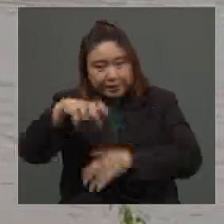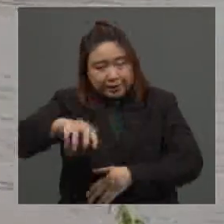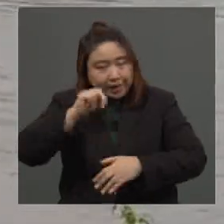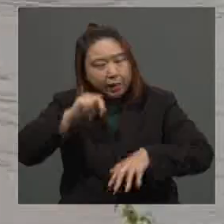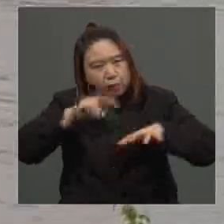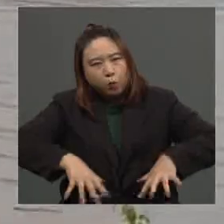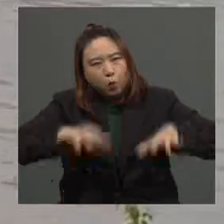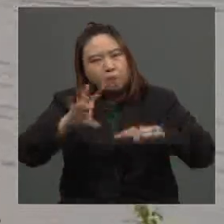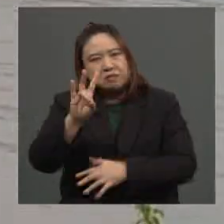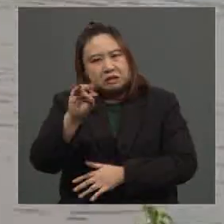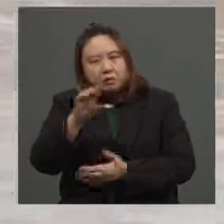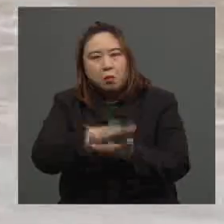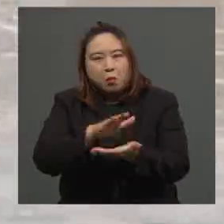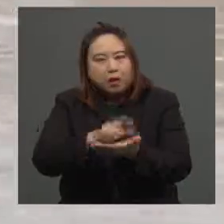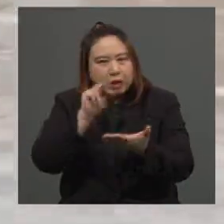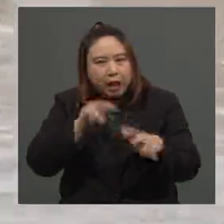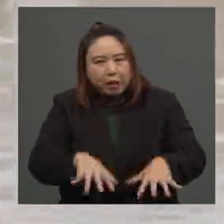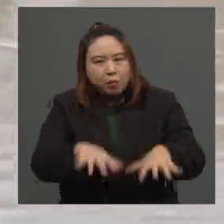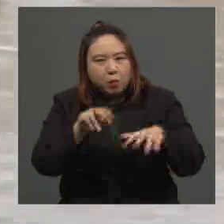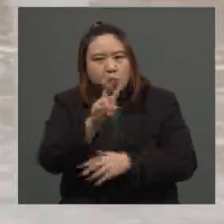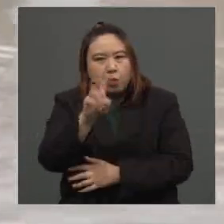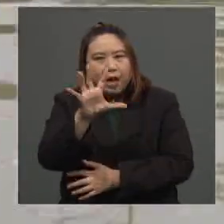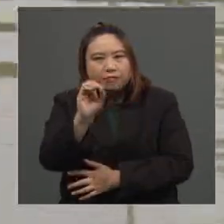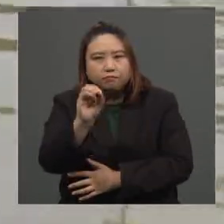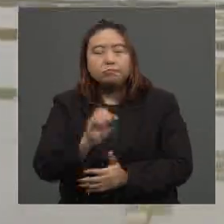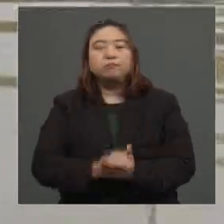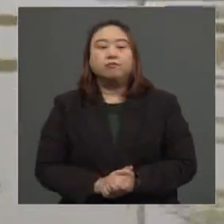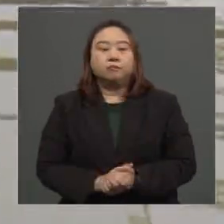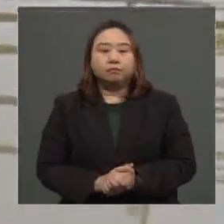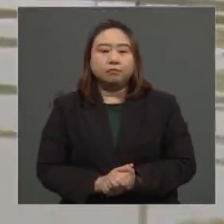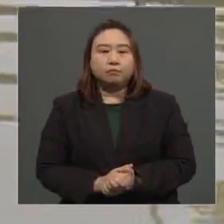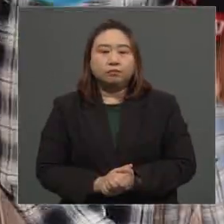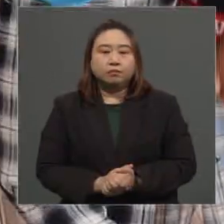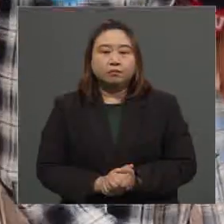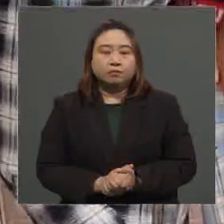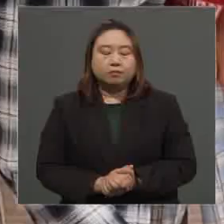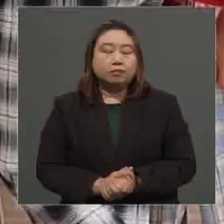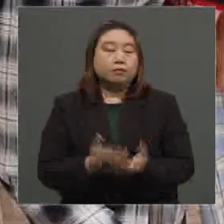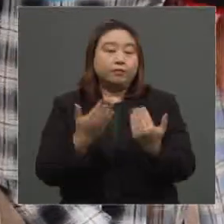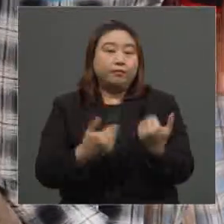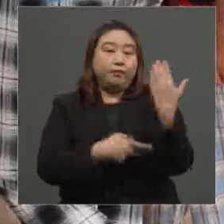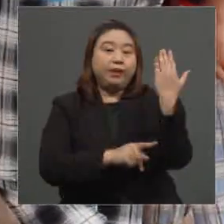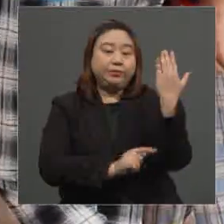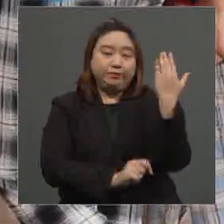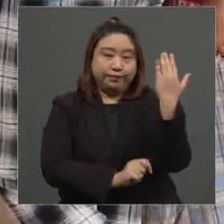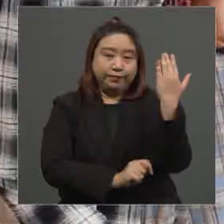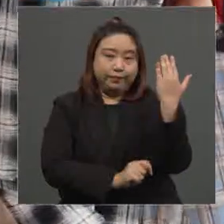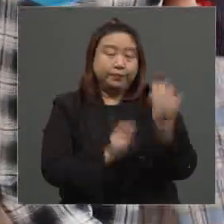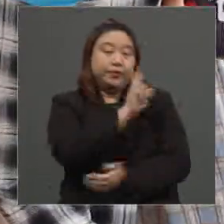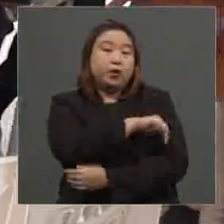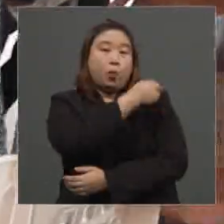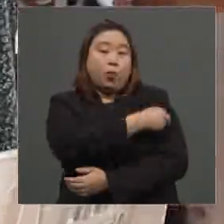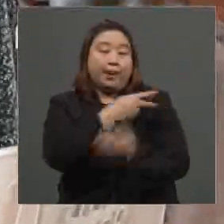แห่งโรงเรียนถูกน้ำท่วมขัง 250แห่งส่วนที่จังหวัดปัตตานีครับที่โรงพยาบาล